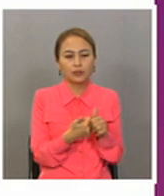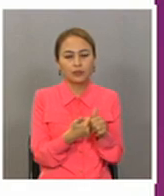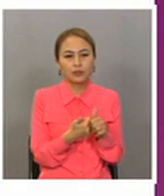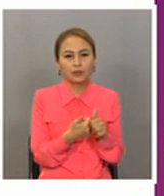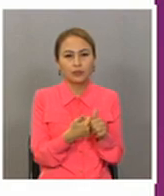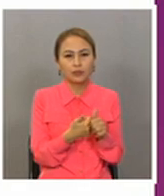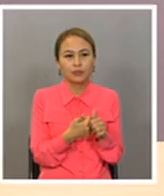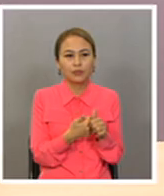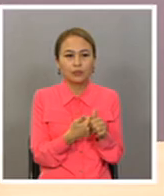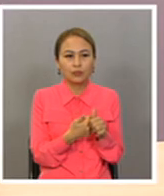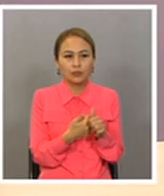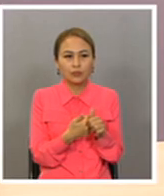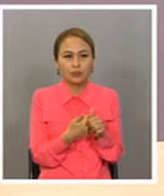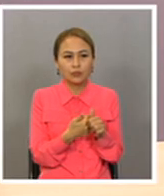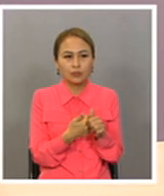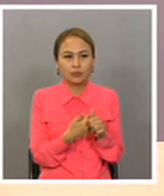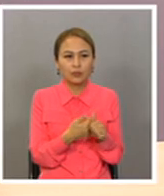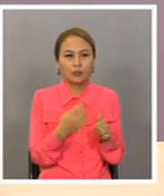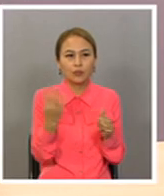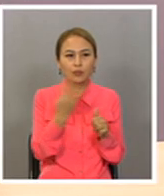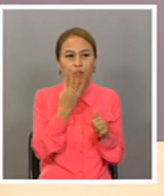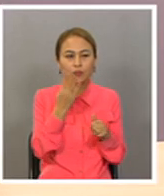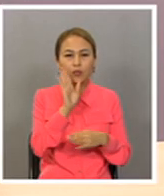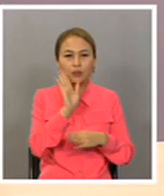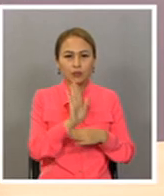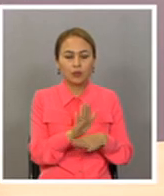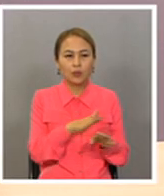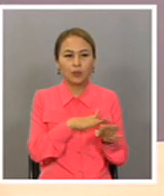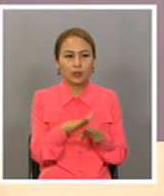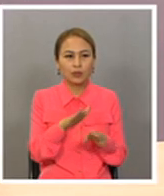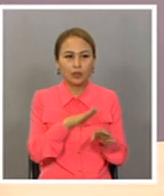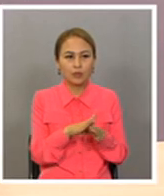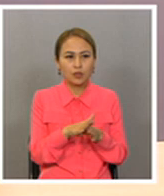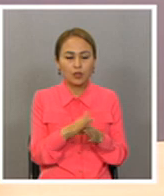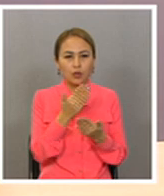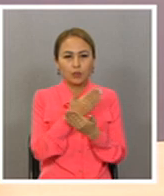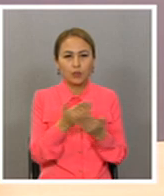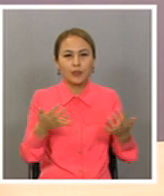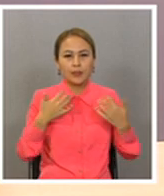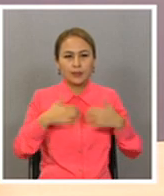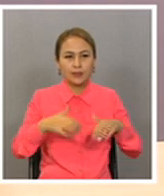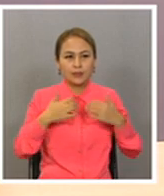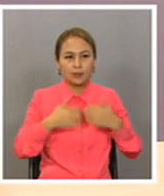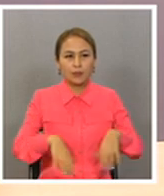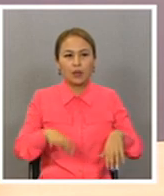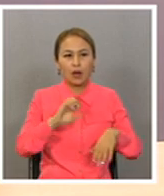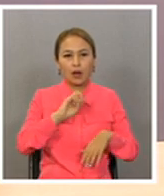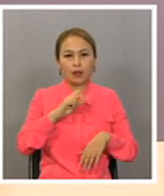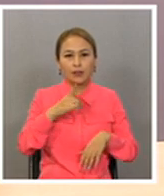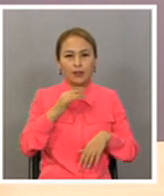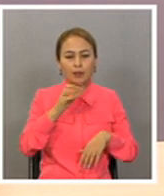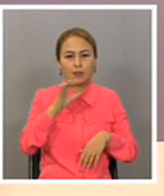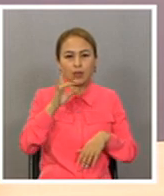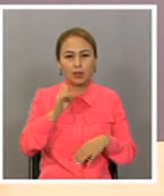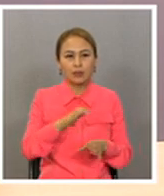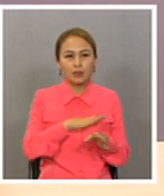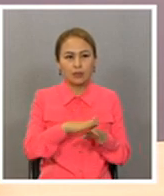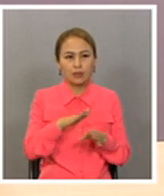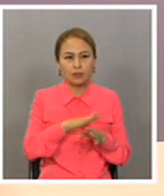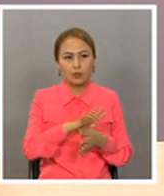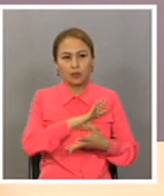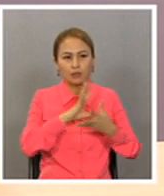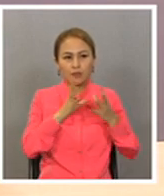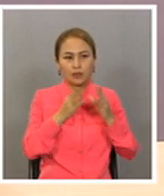жетеді. Төртінші тапсырманы орындаймыз. Бұл есепті алгебралық тәсілмен шығарамыз, яғни